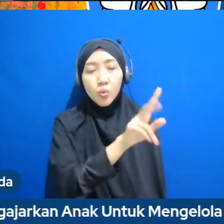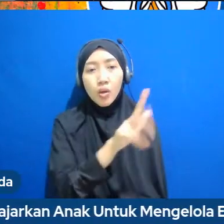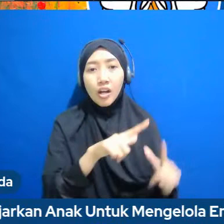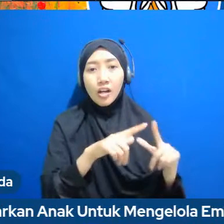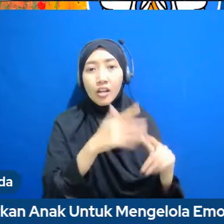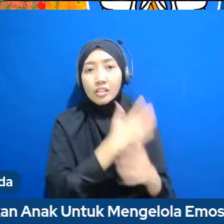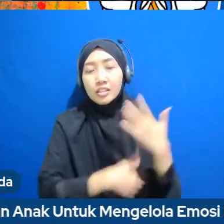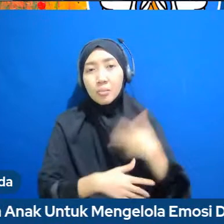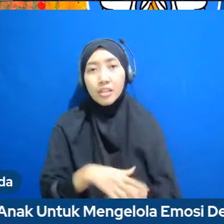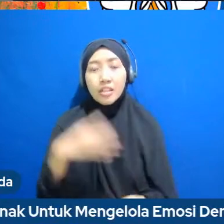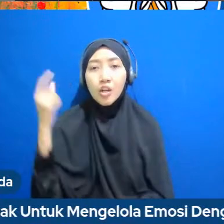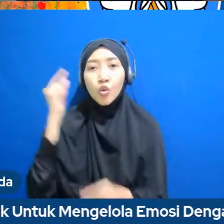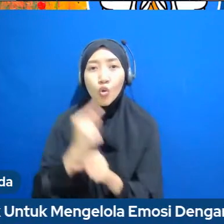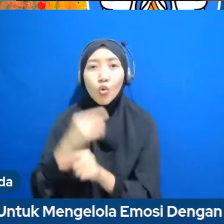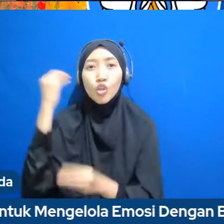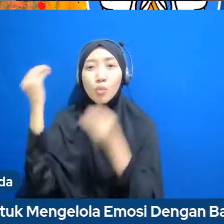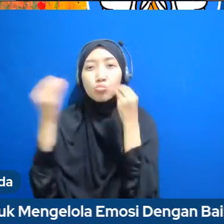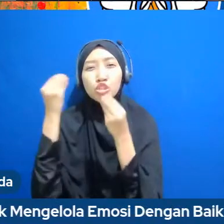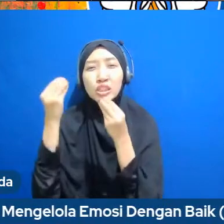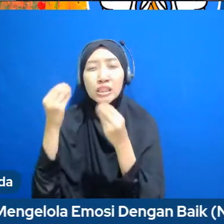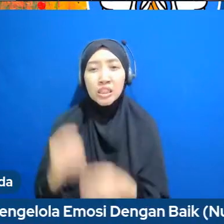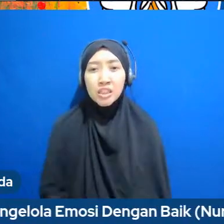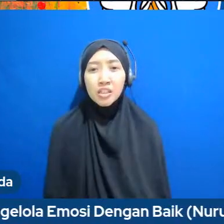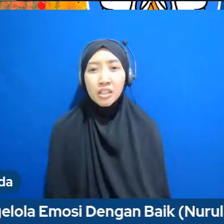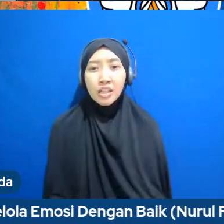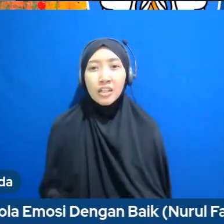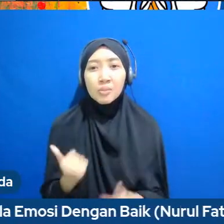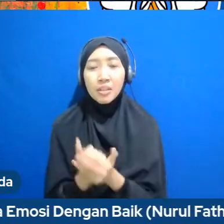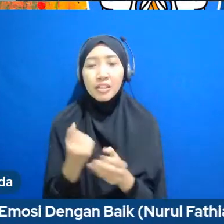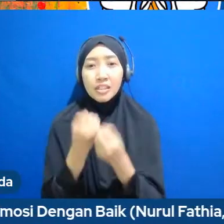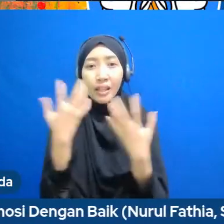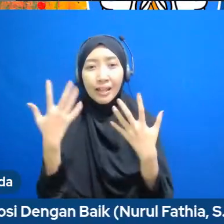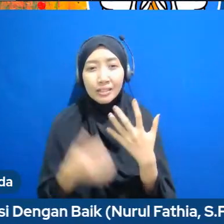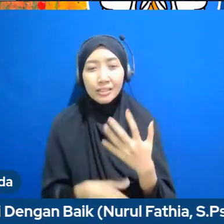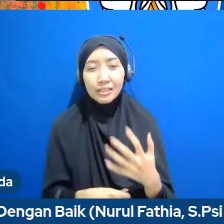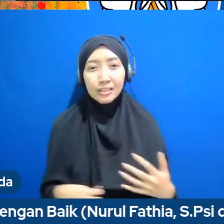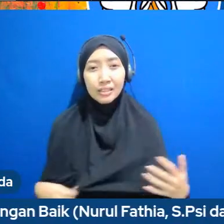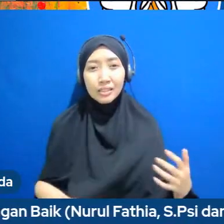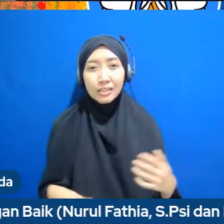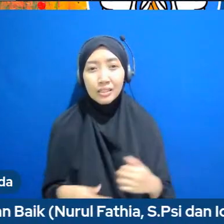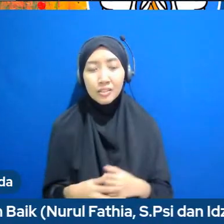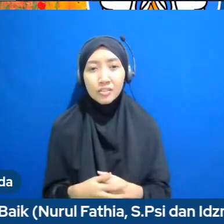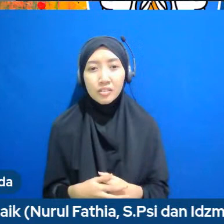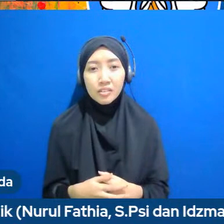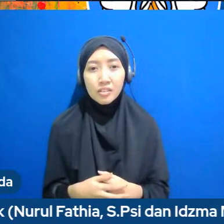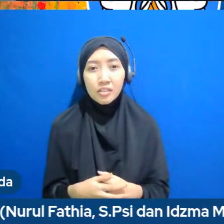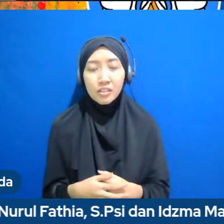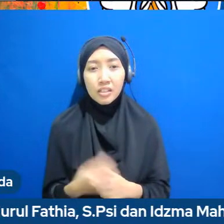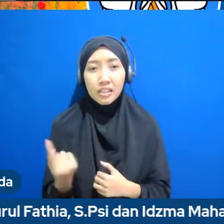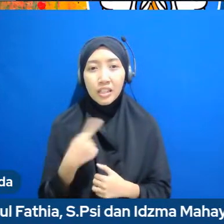gurunya membuat keluar segala macam. Nah, akhirnya sebenarnya ini sih Bu, ya teman ABK ini butuh